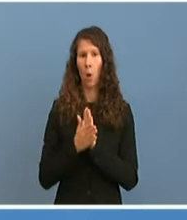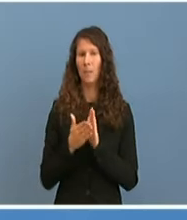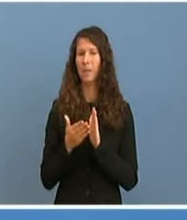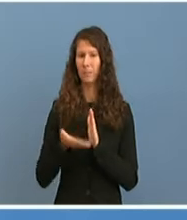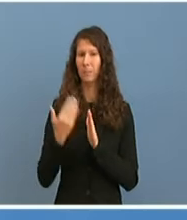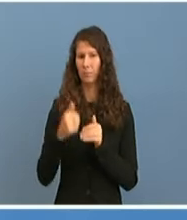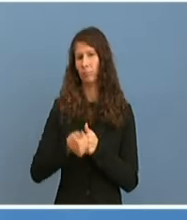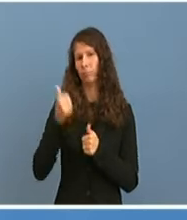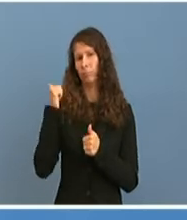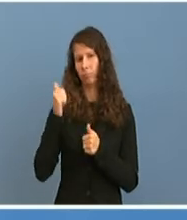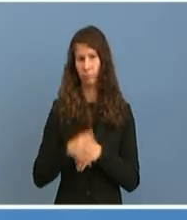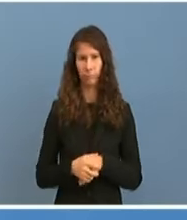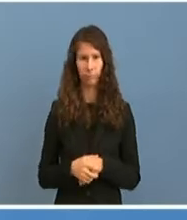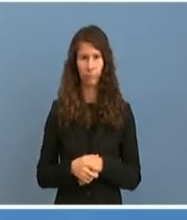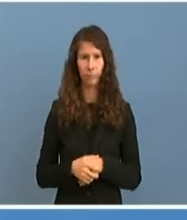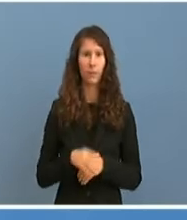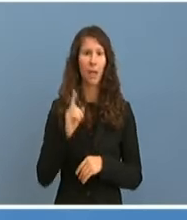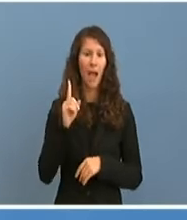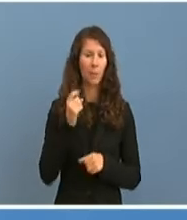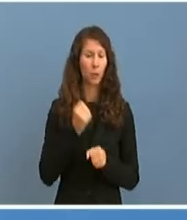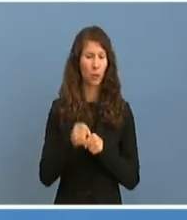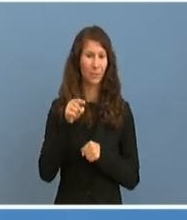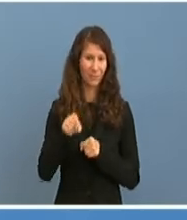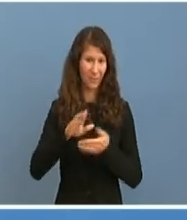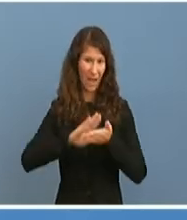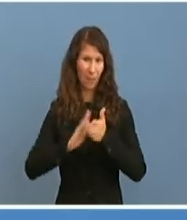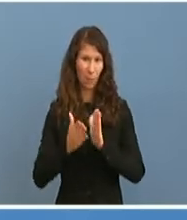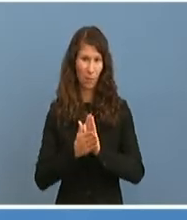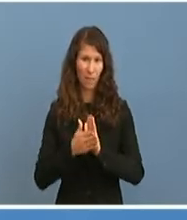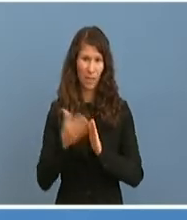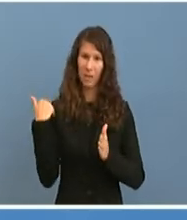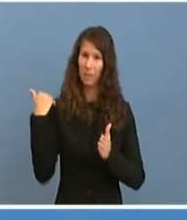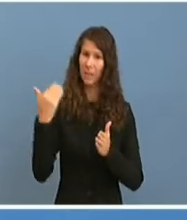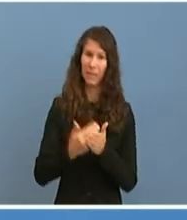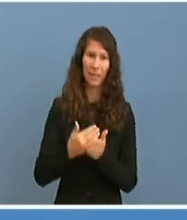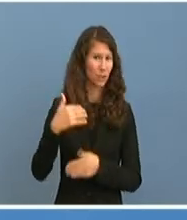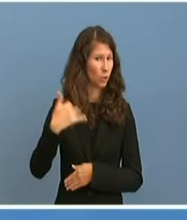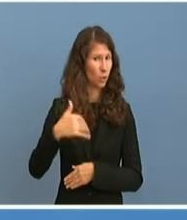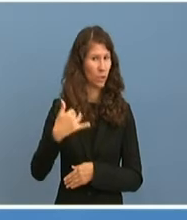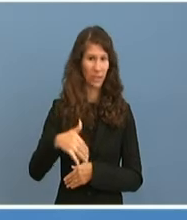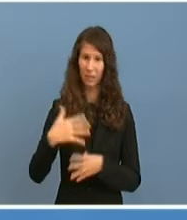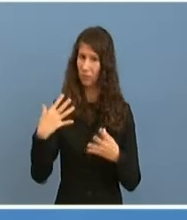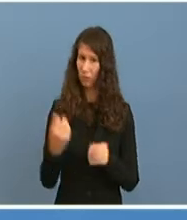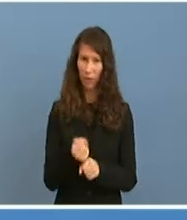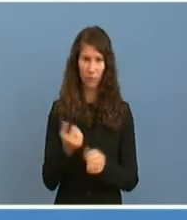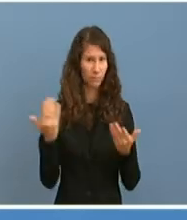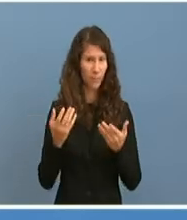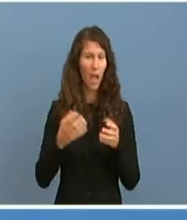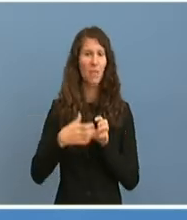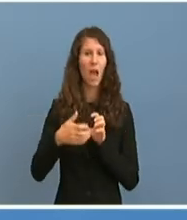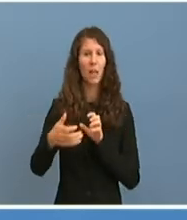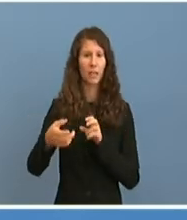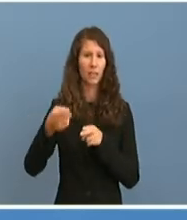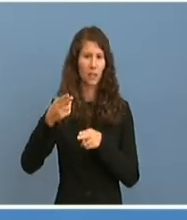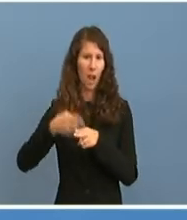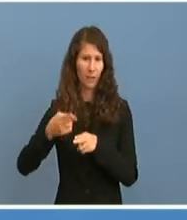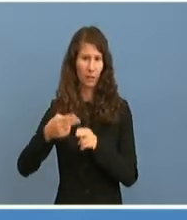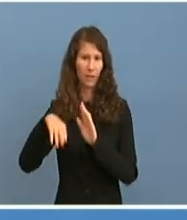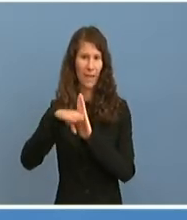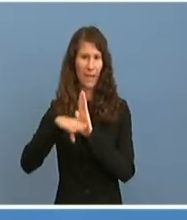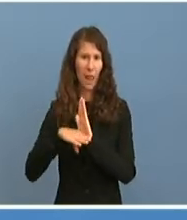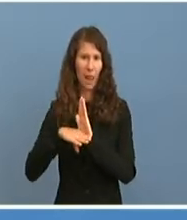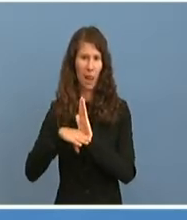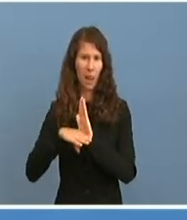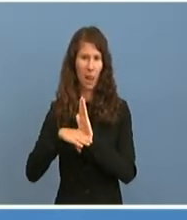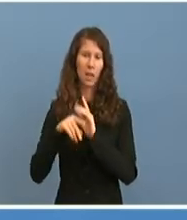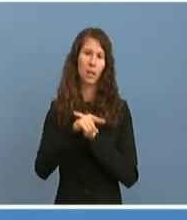Allerdings ist es auch in diesem Abkommen noch nicht so weit, dass die Nachhaltigkeitsregeln mit der gleichen Art von Sanktionen bewährt